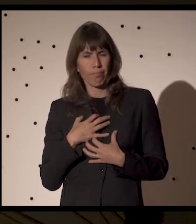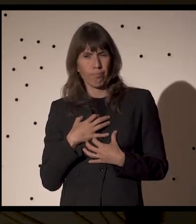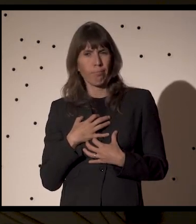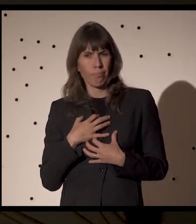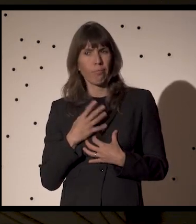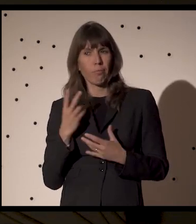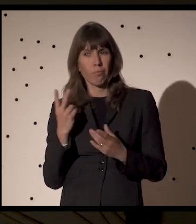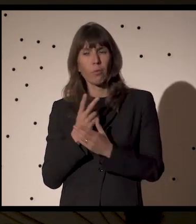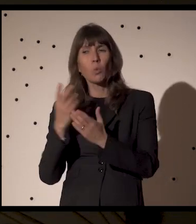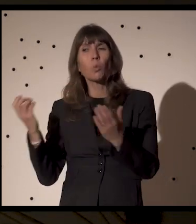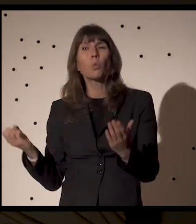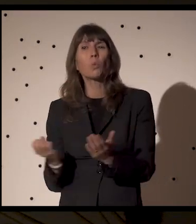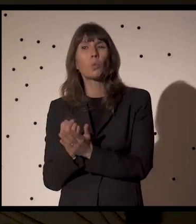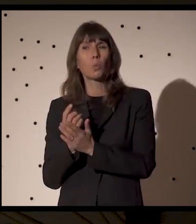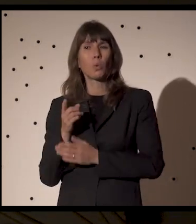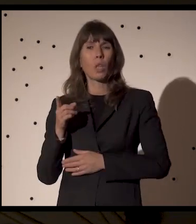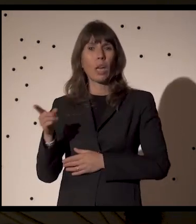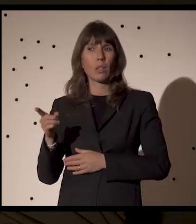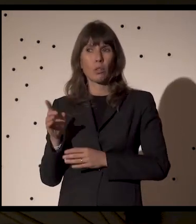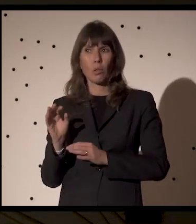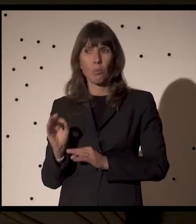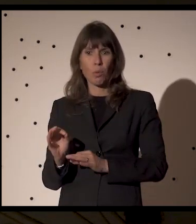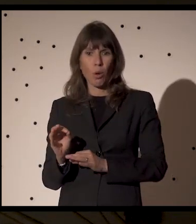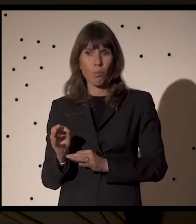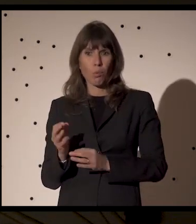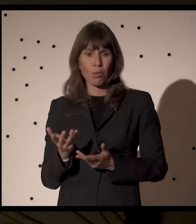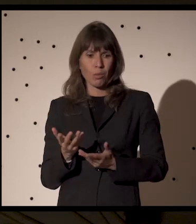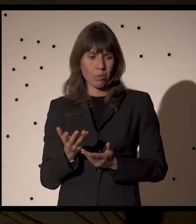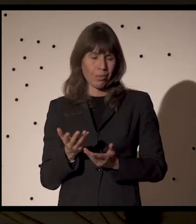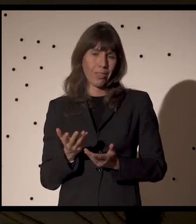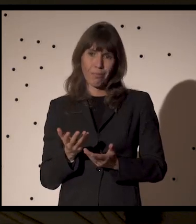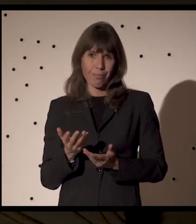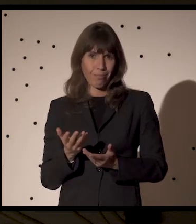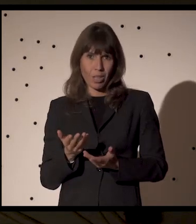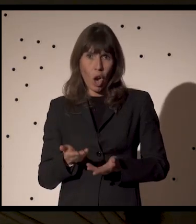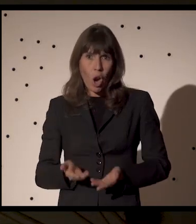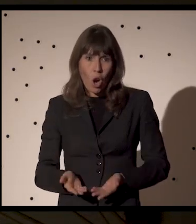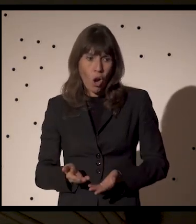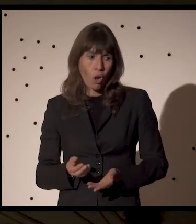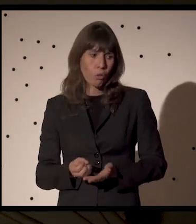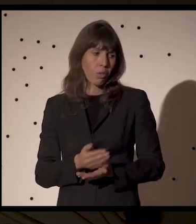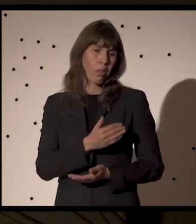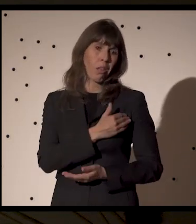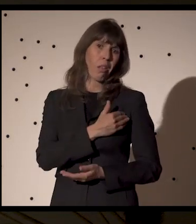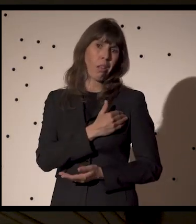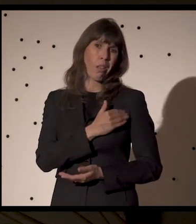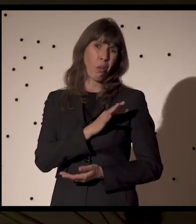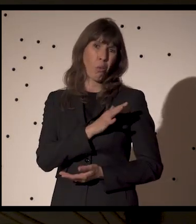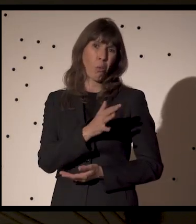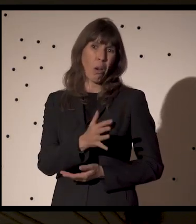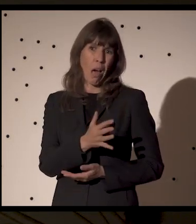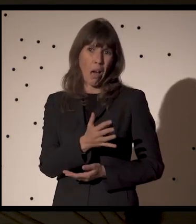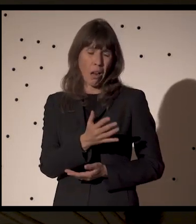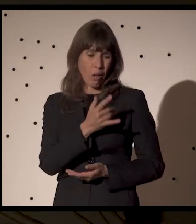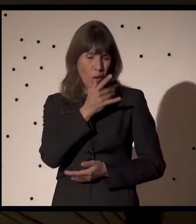proprio in questi giorni all'indomani di fatti che ben conoscete che hanno colpito un'altra regione italiana l'Emilia